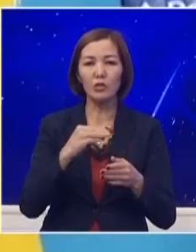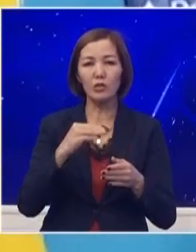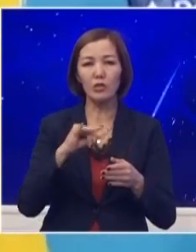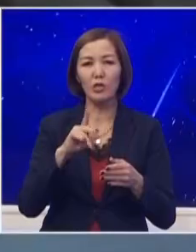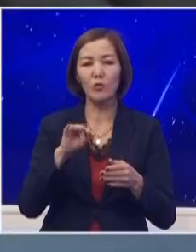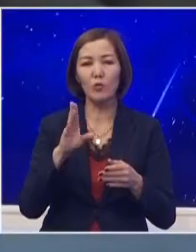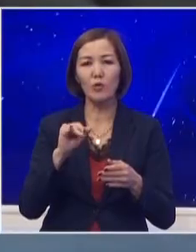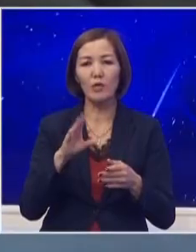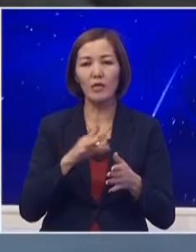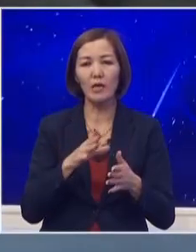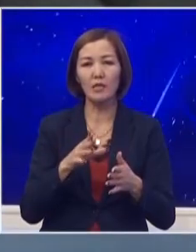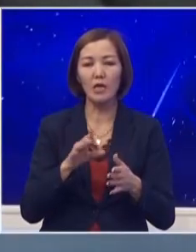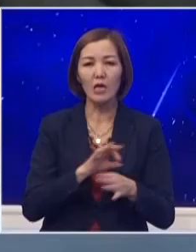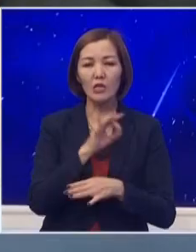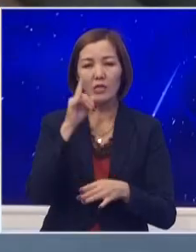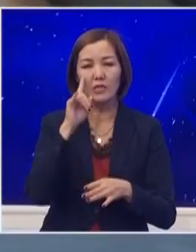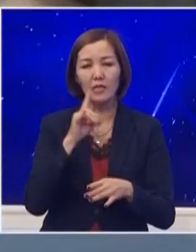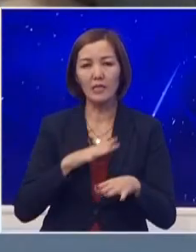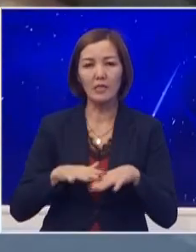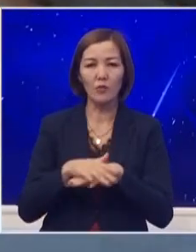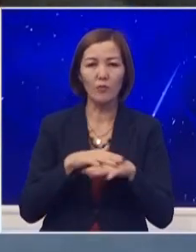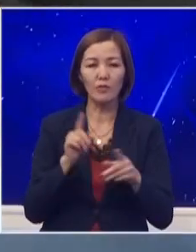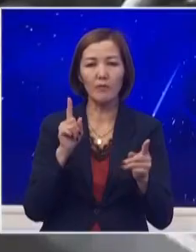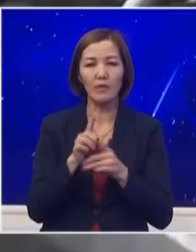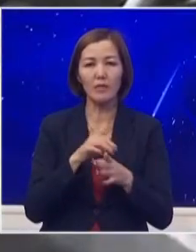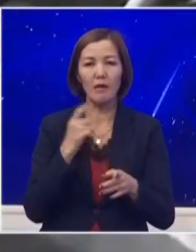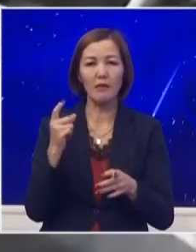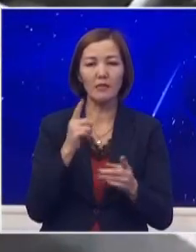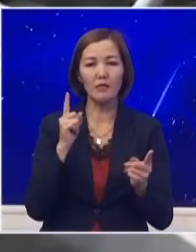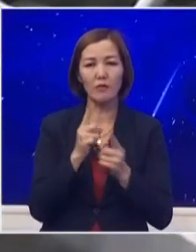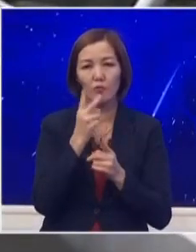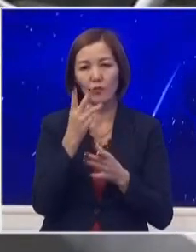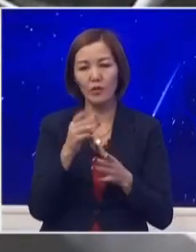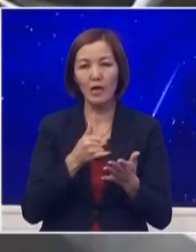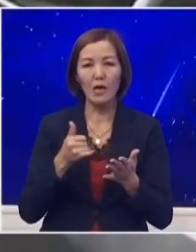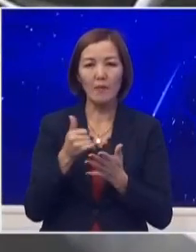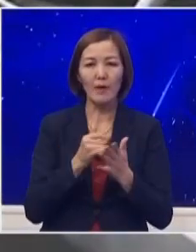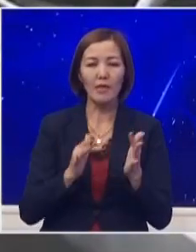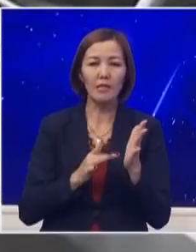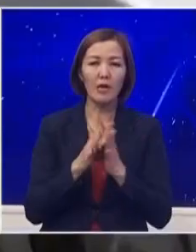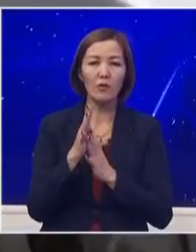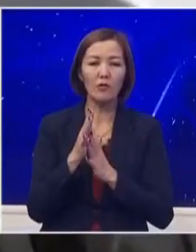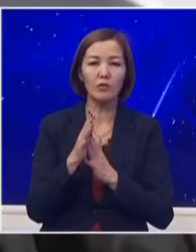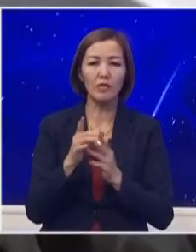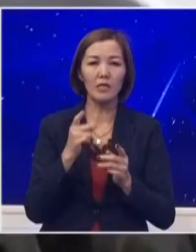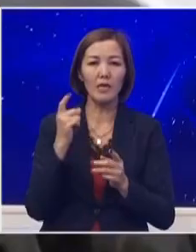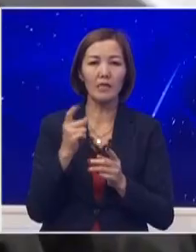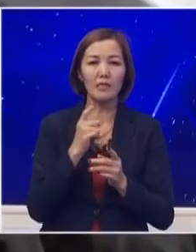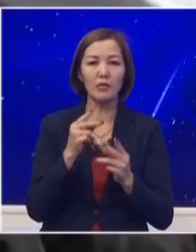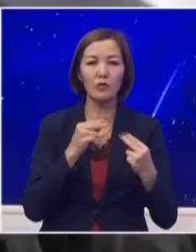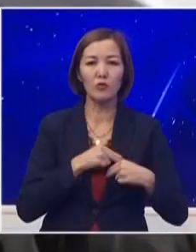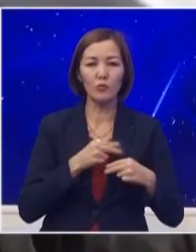барды. Өскемен тұрғындарымен кездесіп, қала іргесіндегі шаруа қожалықтарын аралады. Майлы дақыл өсіретін фермерлердің жұмысын көріп,